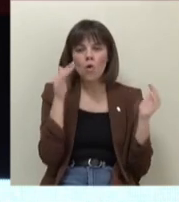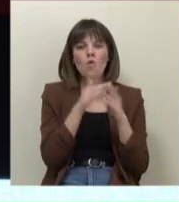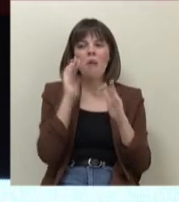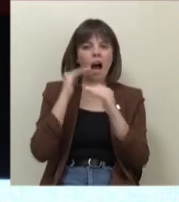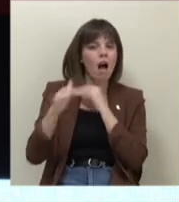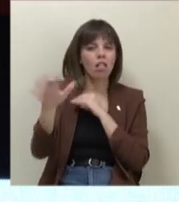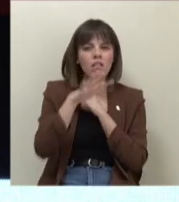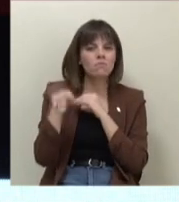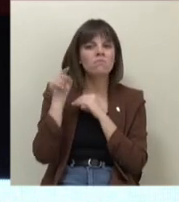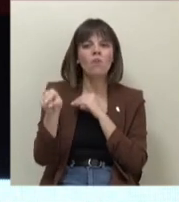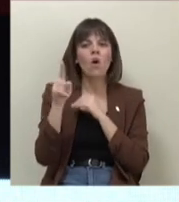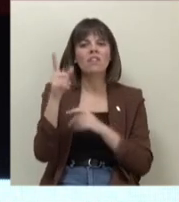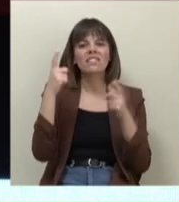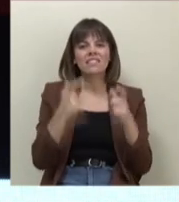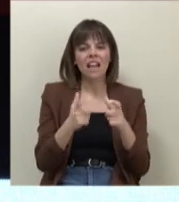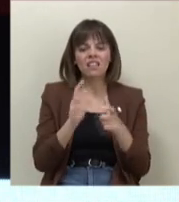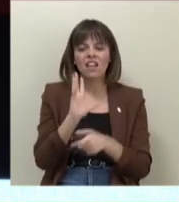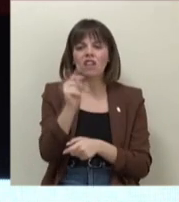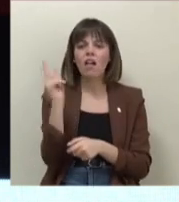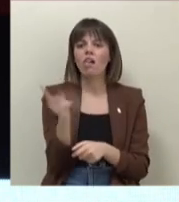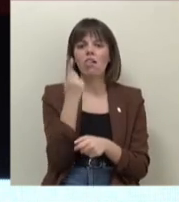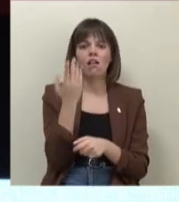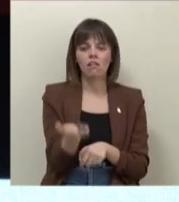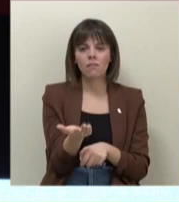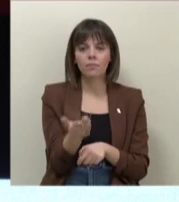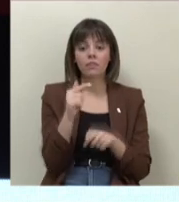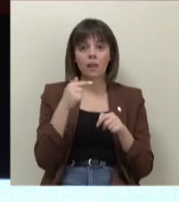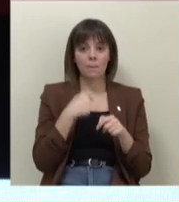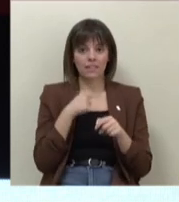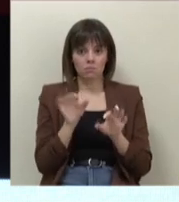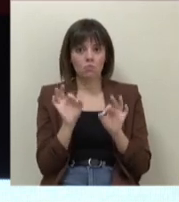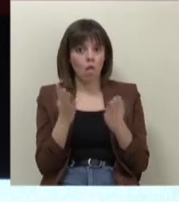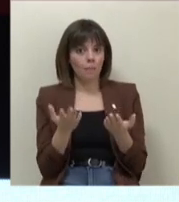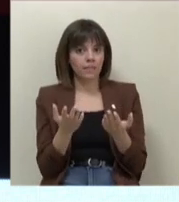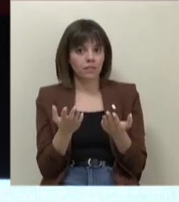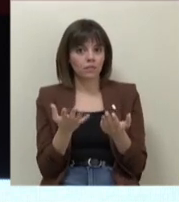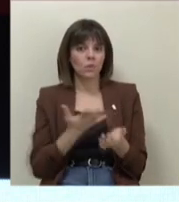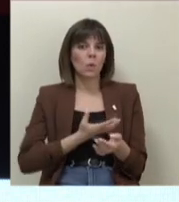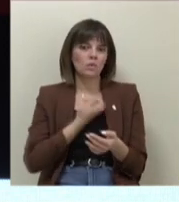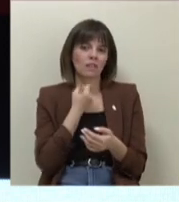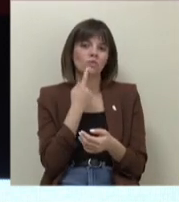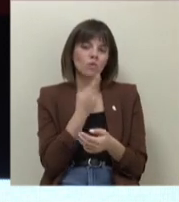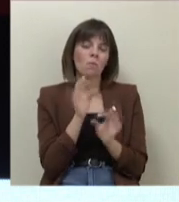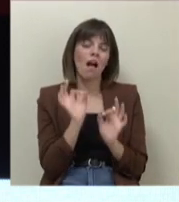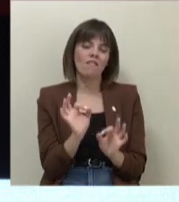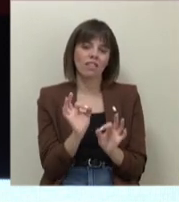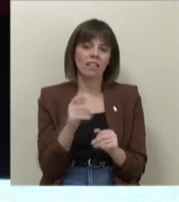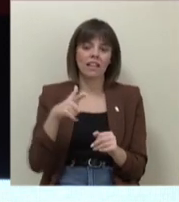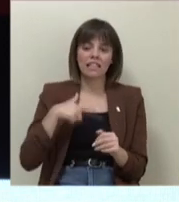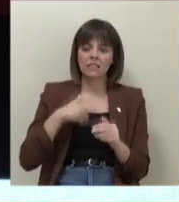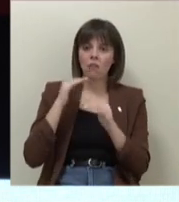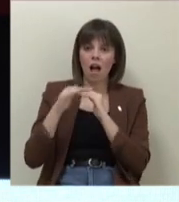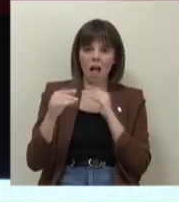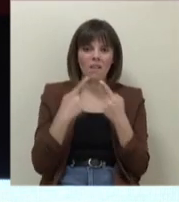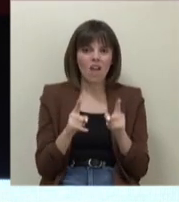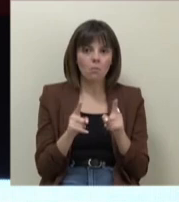uymayan halkla o kenti bir yere götüremezsiniz. Şimdi biz böyle miyiz? Üzülerek söylüyorum evet. İzmirliler